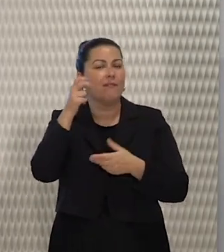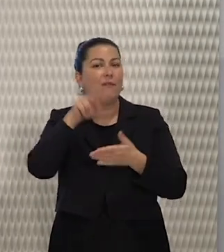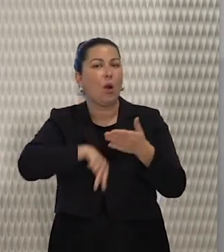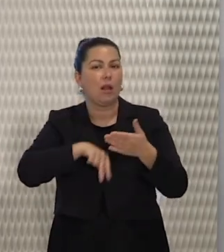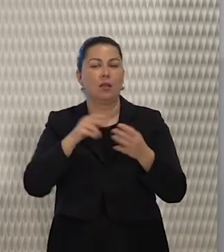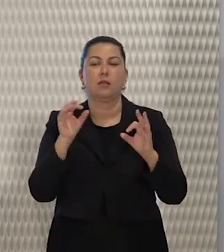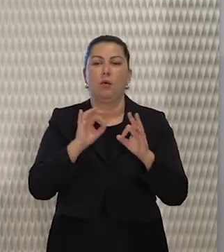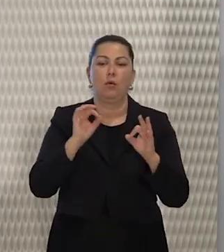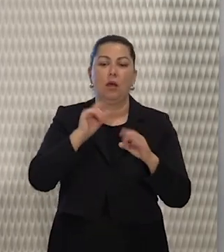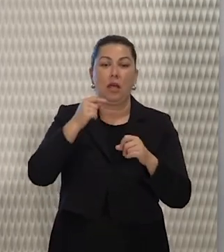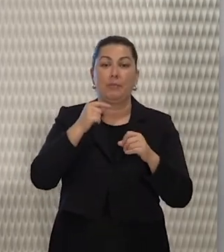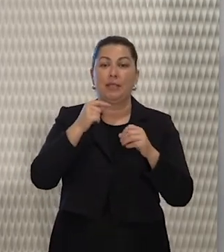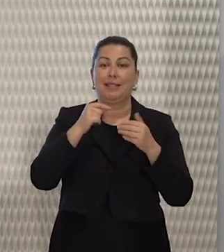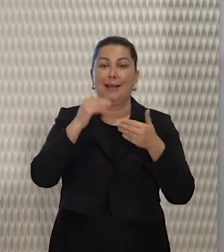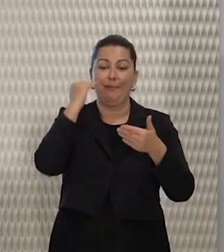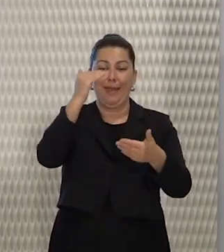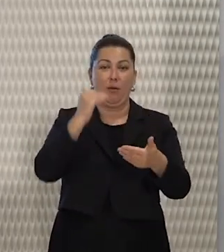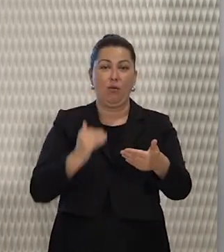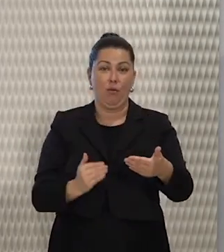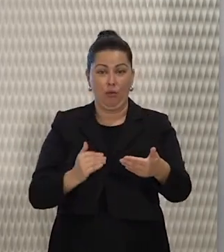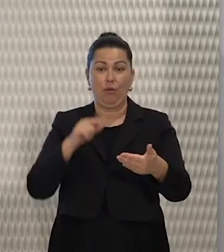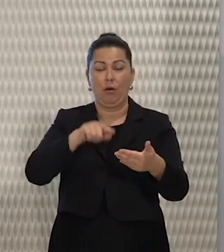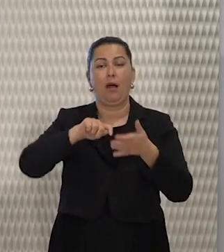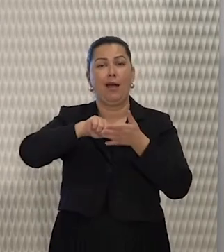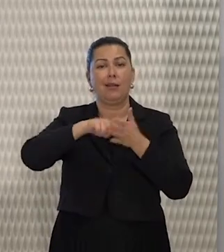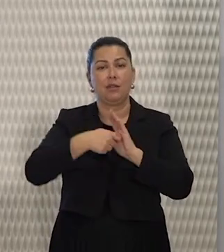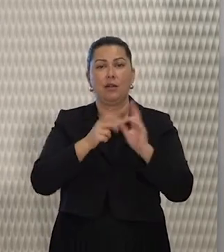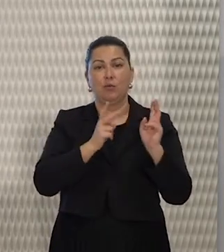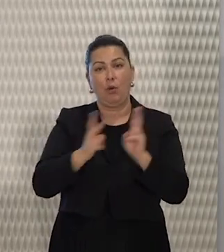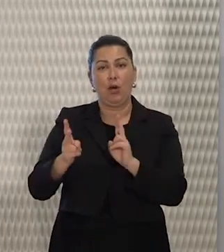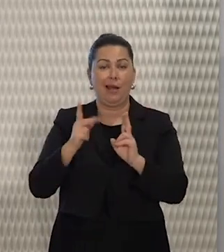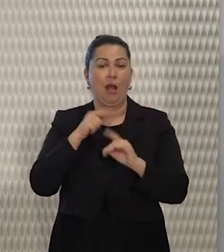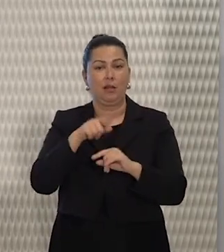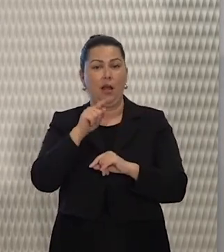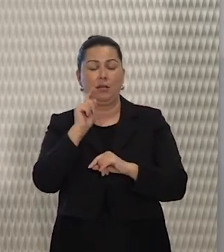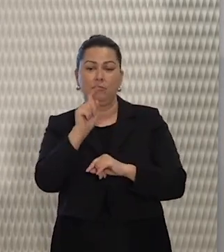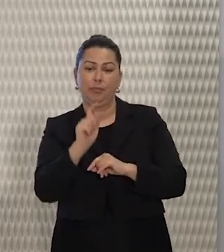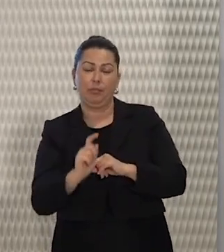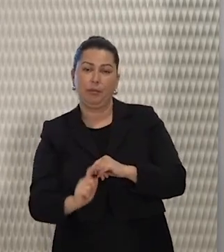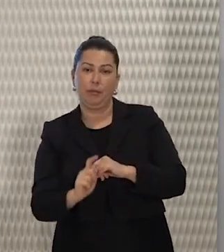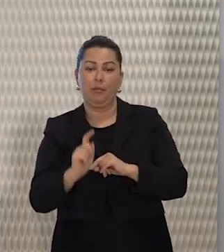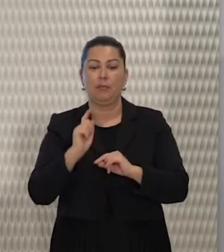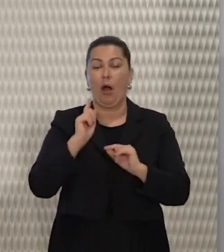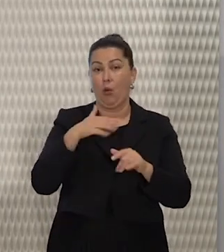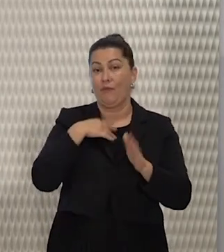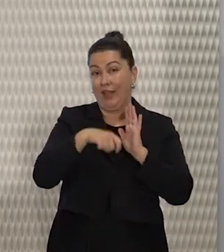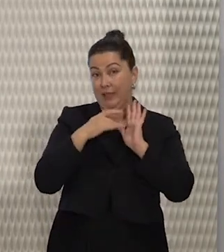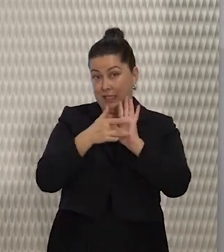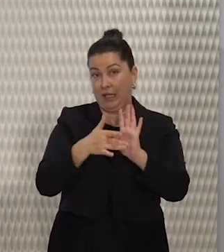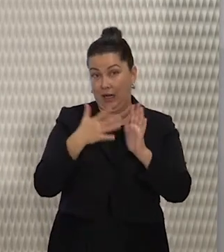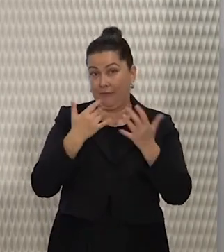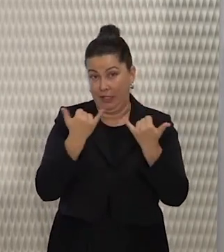ein Menü, wo Sie die Einstellungsmöglichkeiten sehen und auch dazu einen kleinen Film.